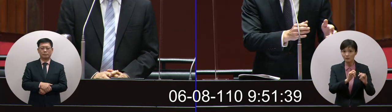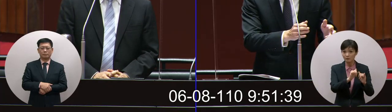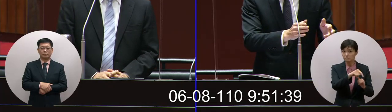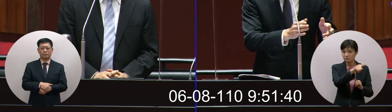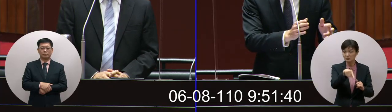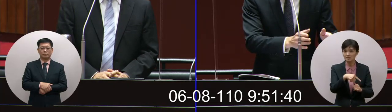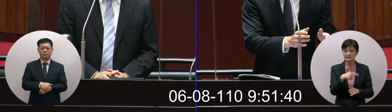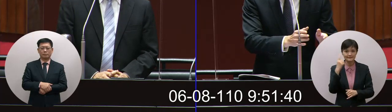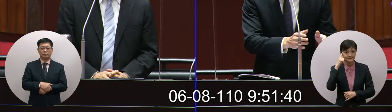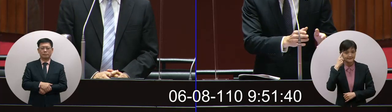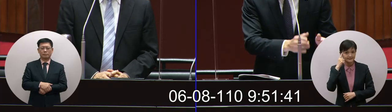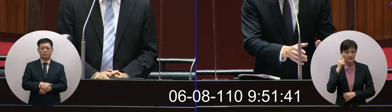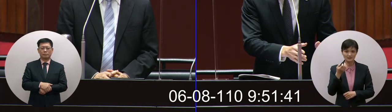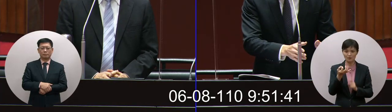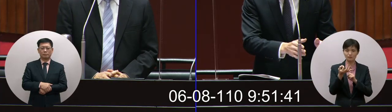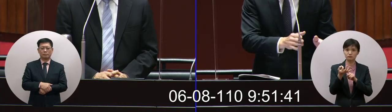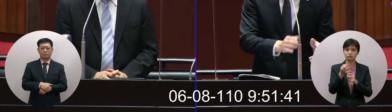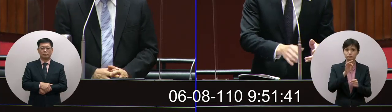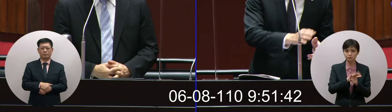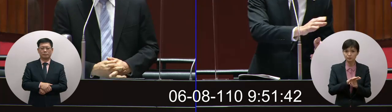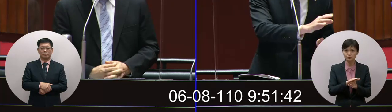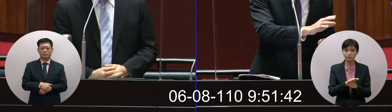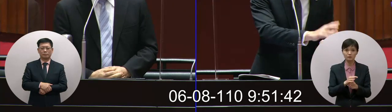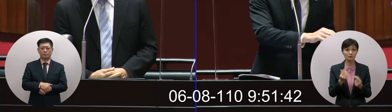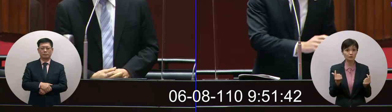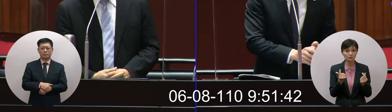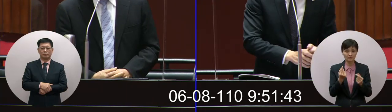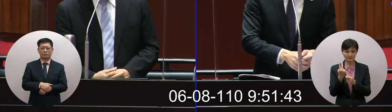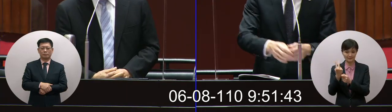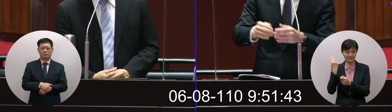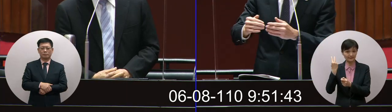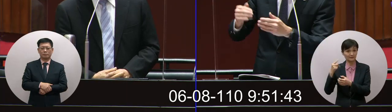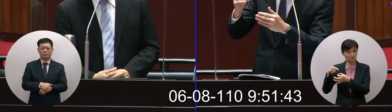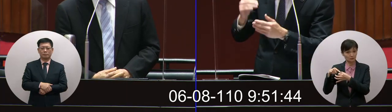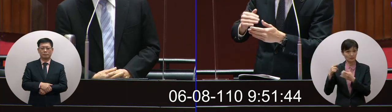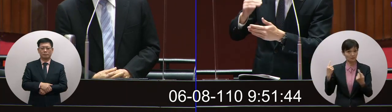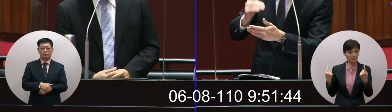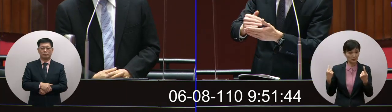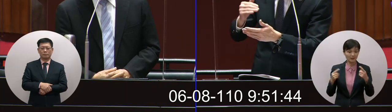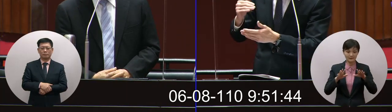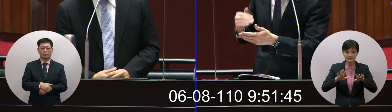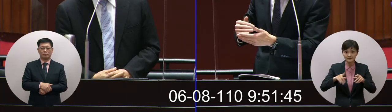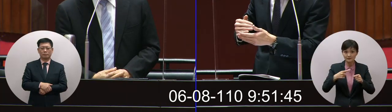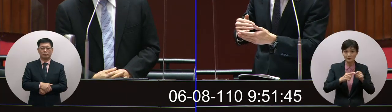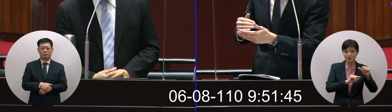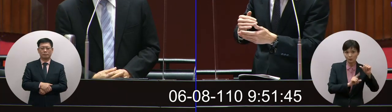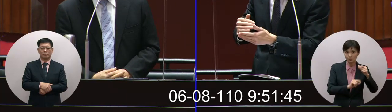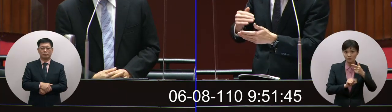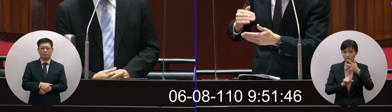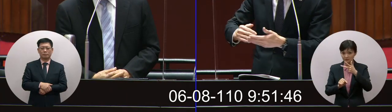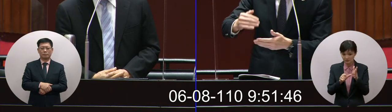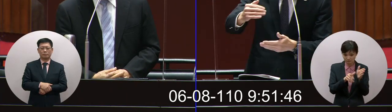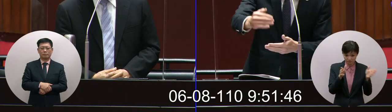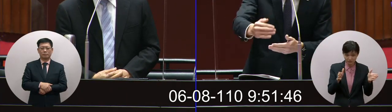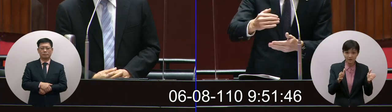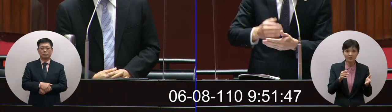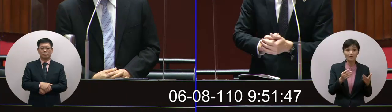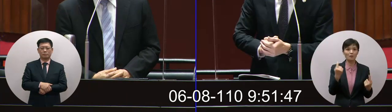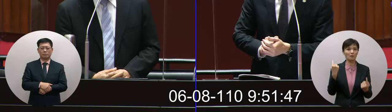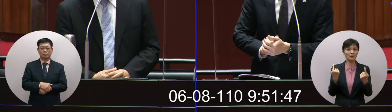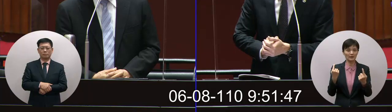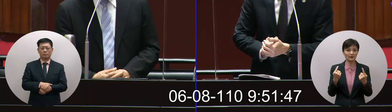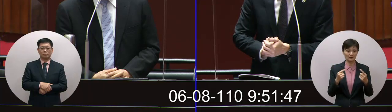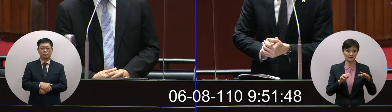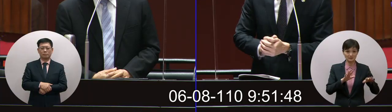当即个甲补助得点加共款，除了比较两年前的所得，嘛会当摕今年5月到7月的所得来甲3-4月